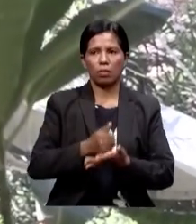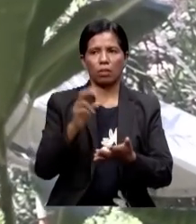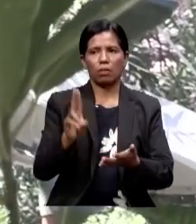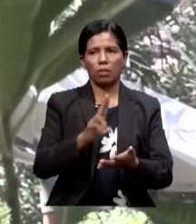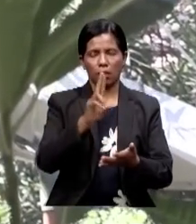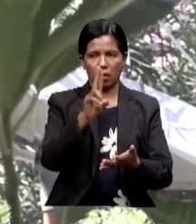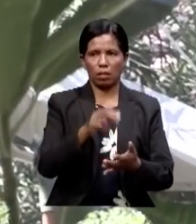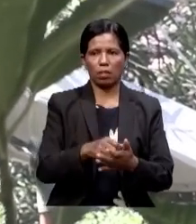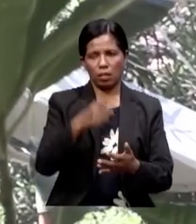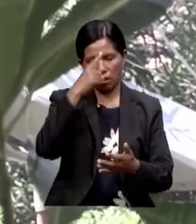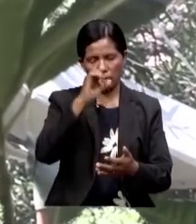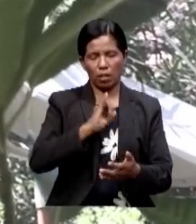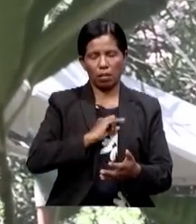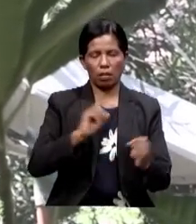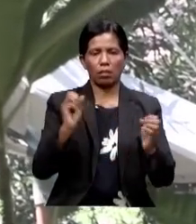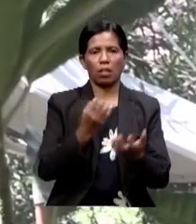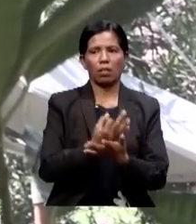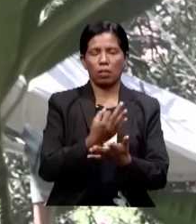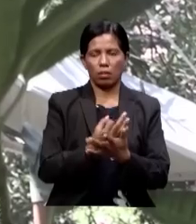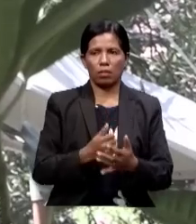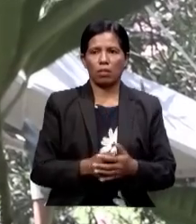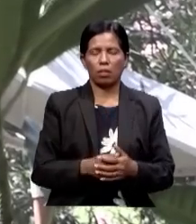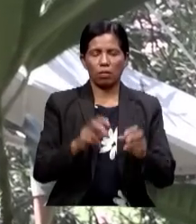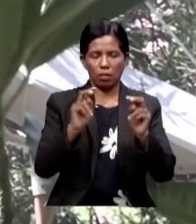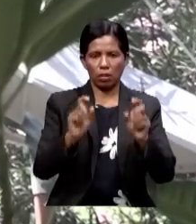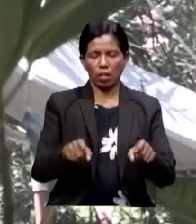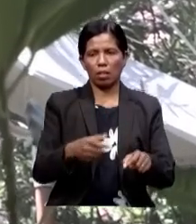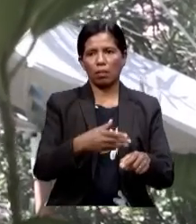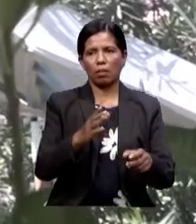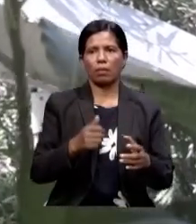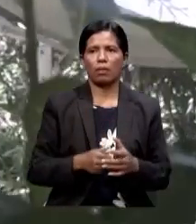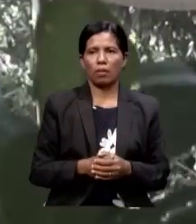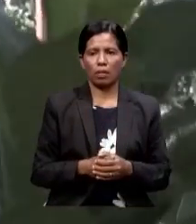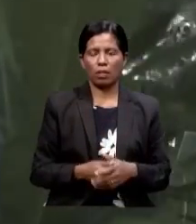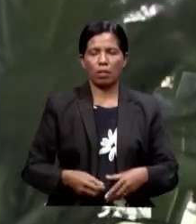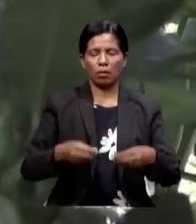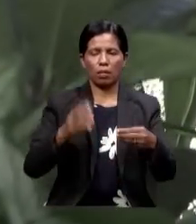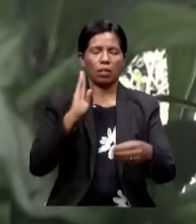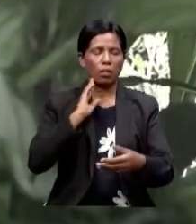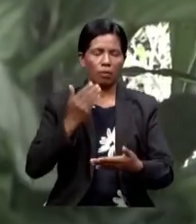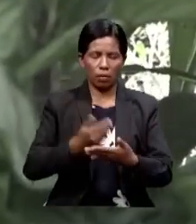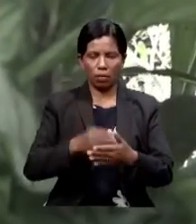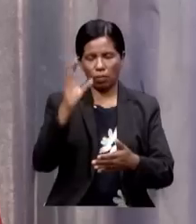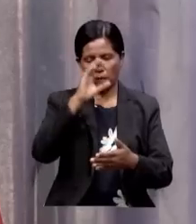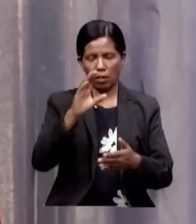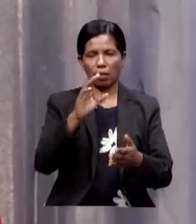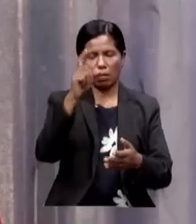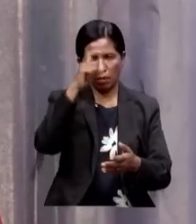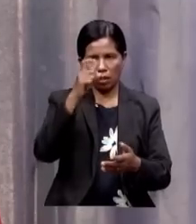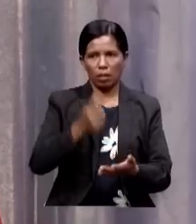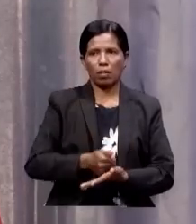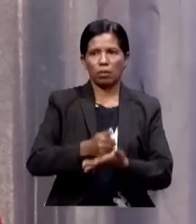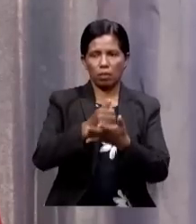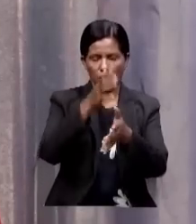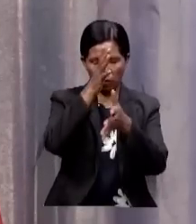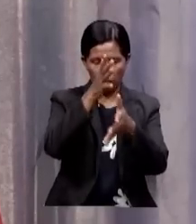sekolah tambah hau lah iha maka ni dari hau iha osan aku serba lihat mai tersebut tu bayi dari kita ni bayi wan bayi sekolah buka mate dek ba amar ruas sudah pale abon